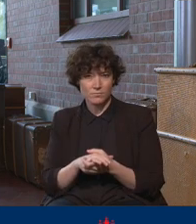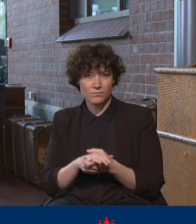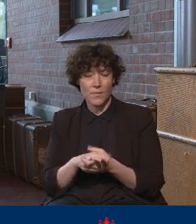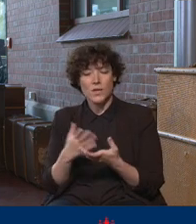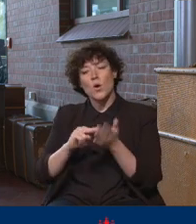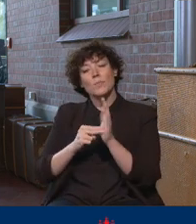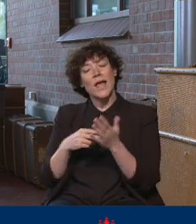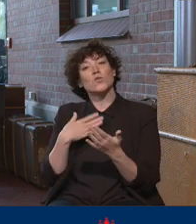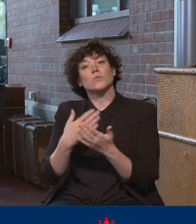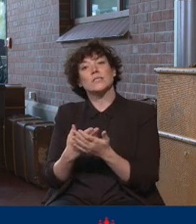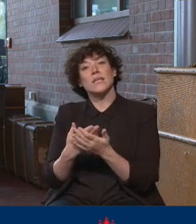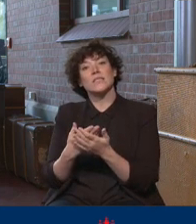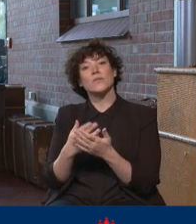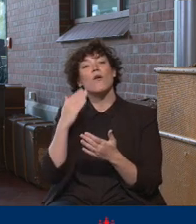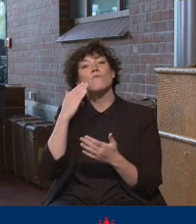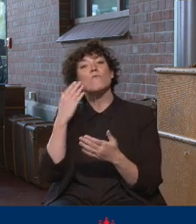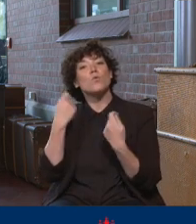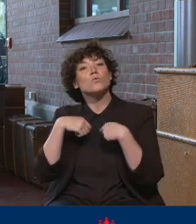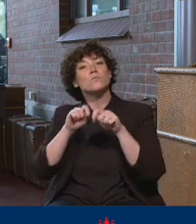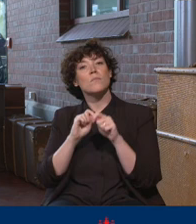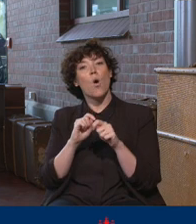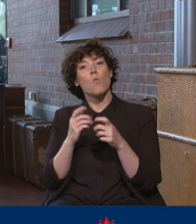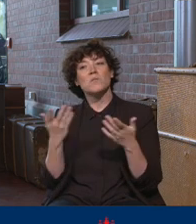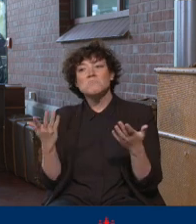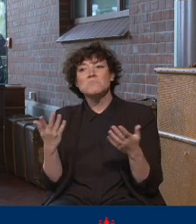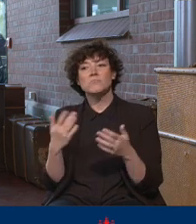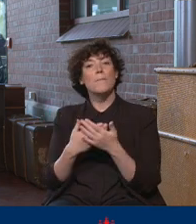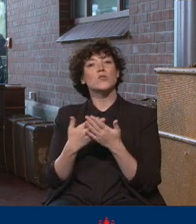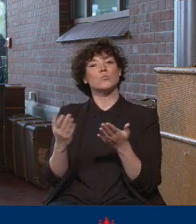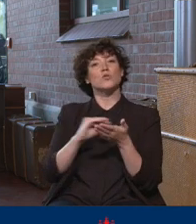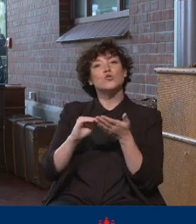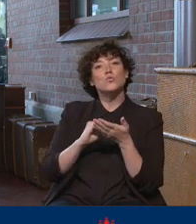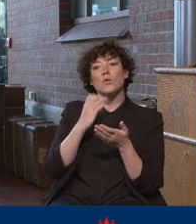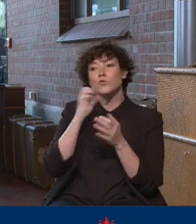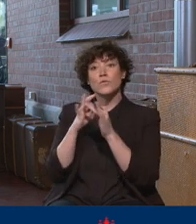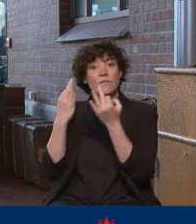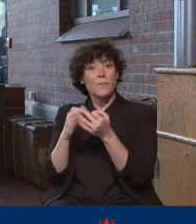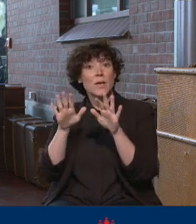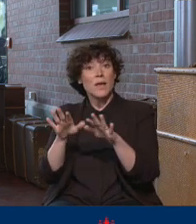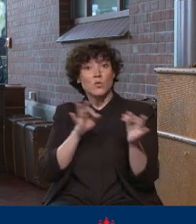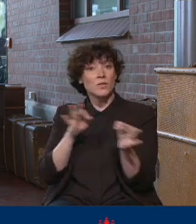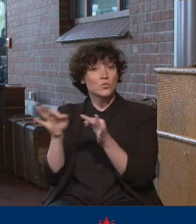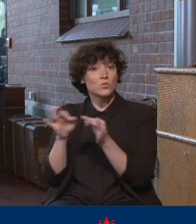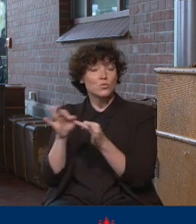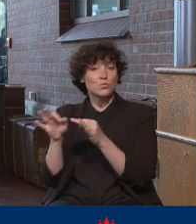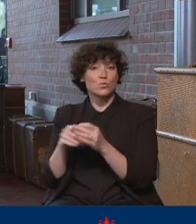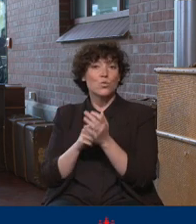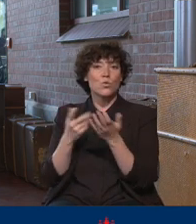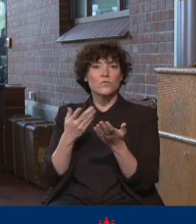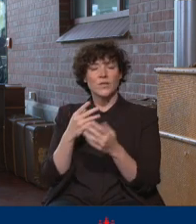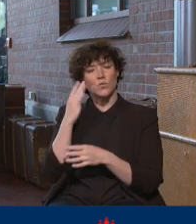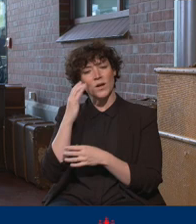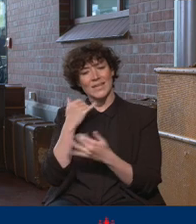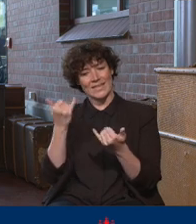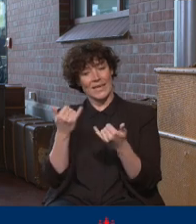wo bleibt die weiterführende schule die man für einen stadtteil braucht wenn man familien halten will ansonsten wird es nur junge leute und alte leute geben bei uns